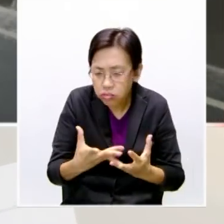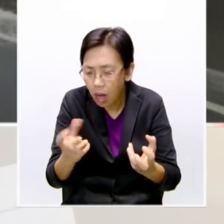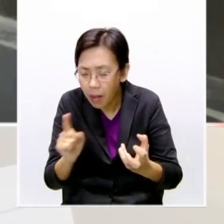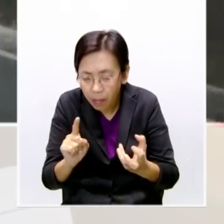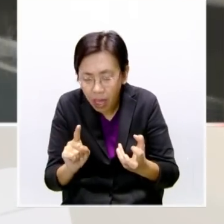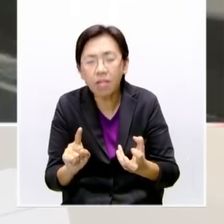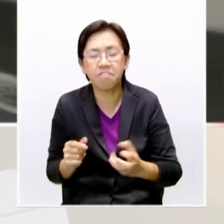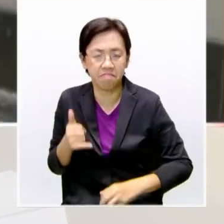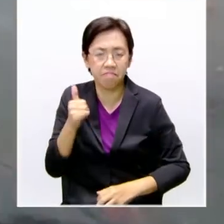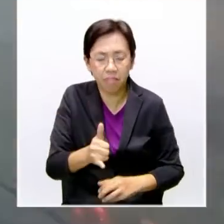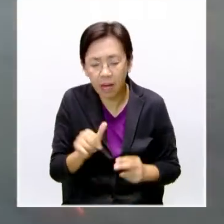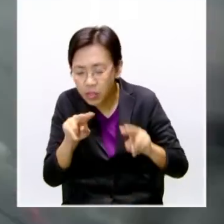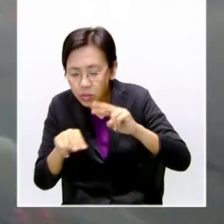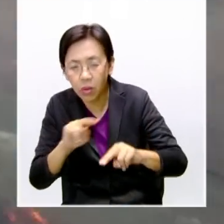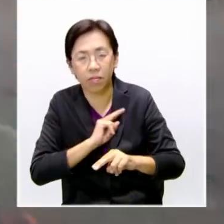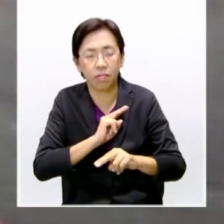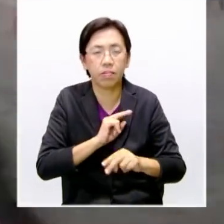ยตัวเองด้วยค่ะ